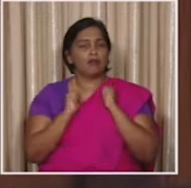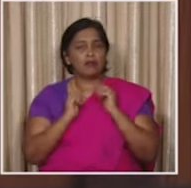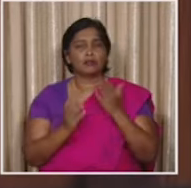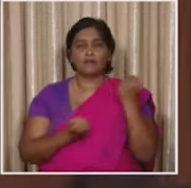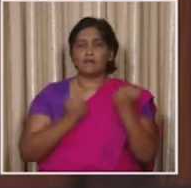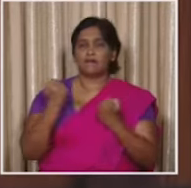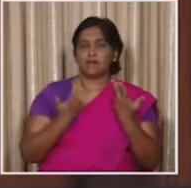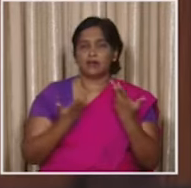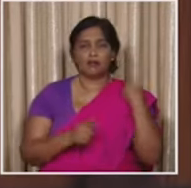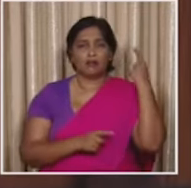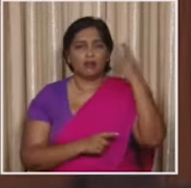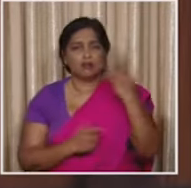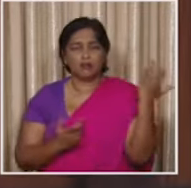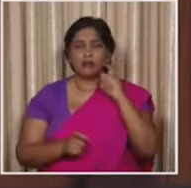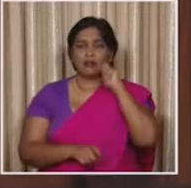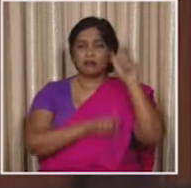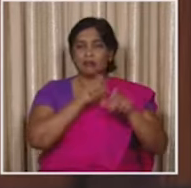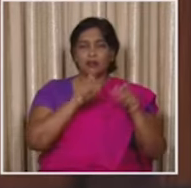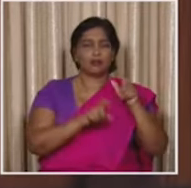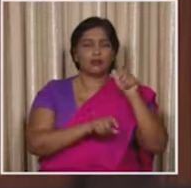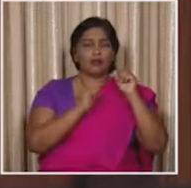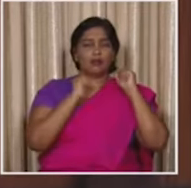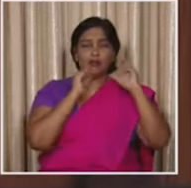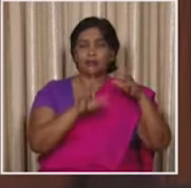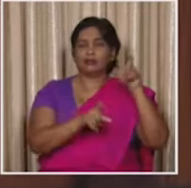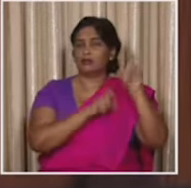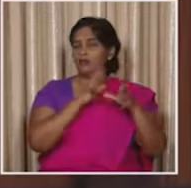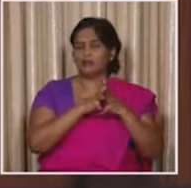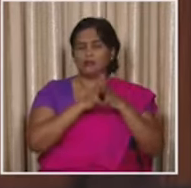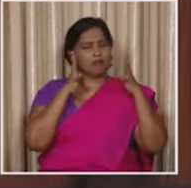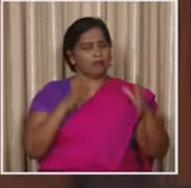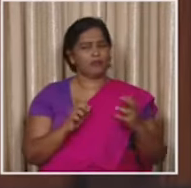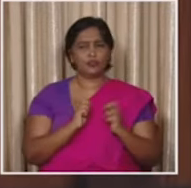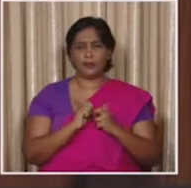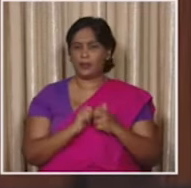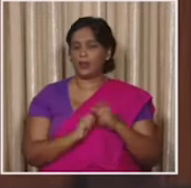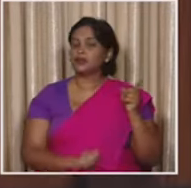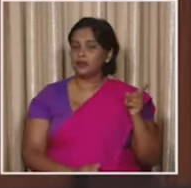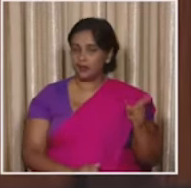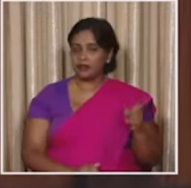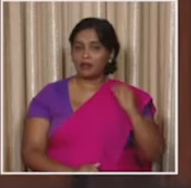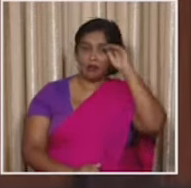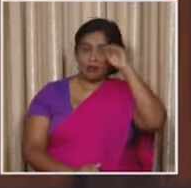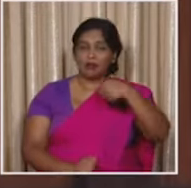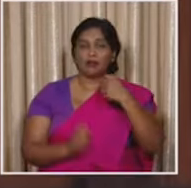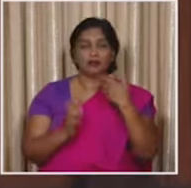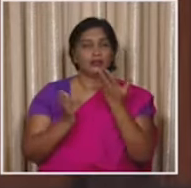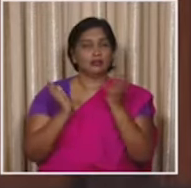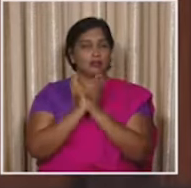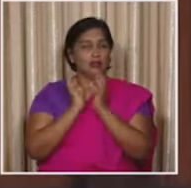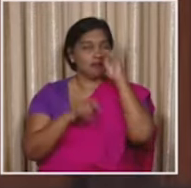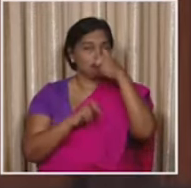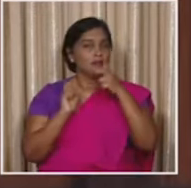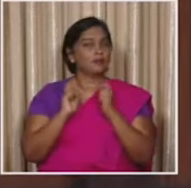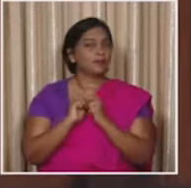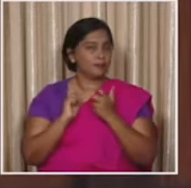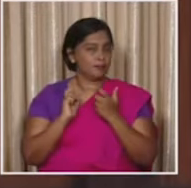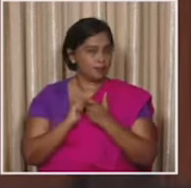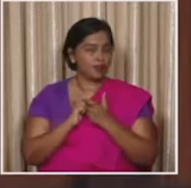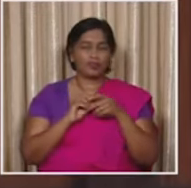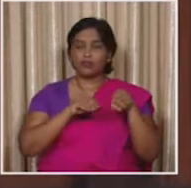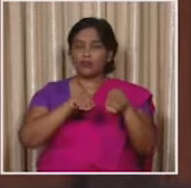இல்லை என்று சொல்லி பல பிரச்சனைகளை முன்வைக்கிறார்கள். இது காட்டு யானைகளுடைய பிரச்சனை மிக ஒரு விவசாயிகளை முழுமையாக